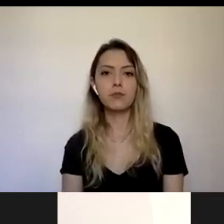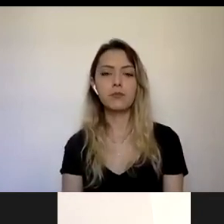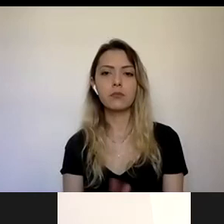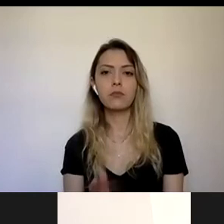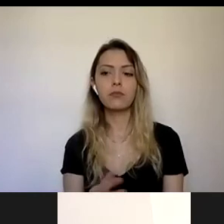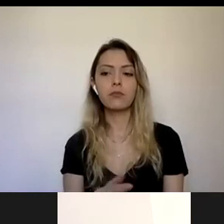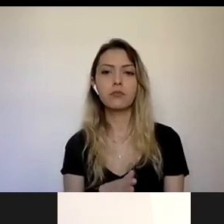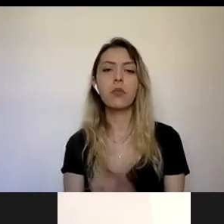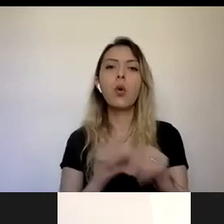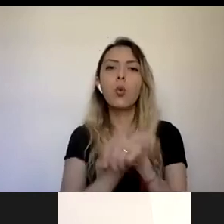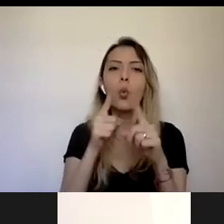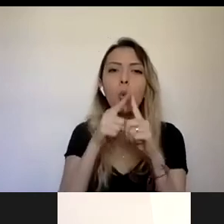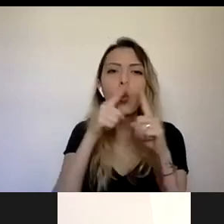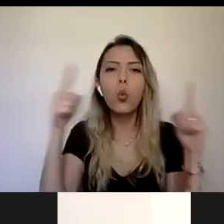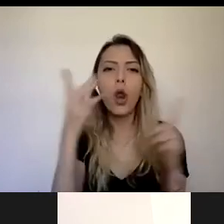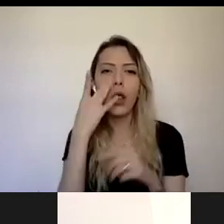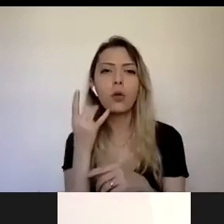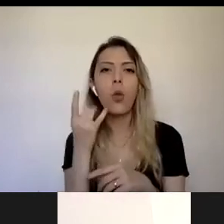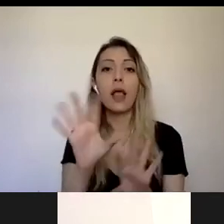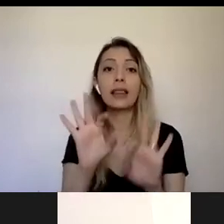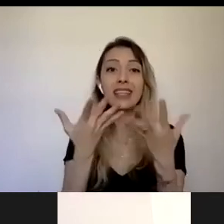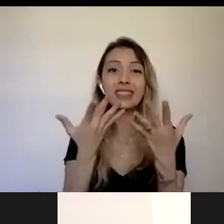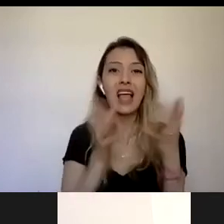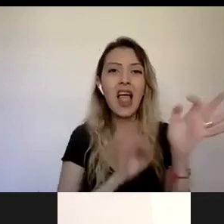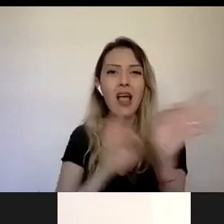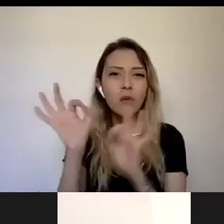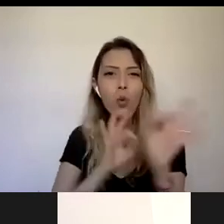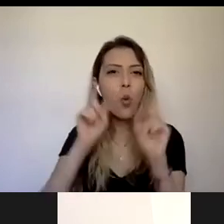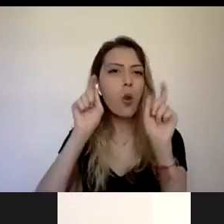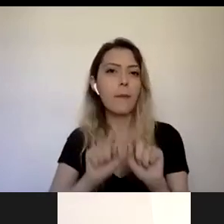Süreç göstergeleri nasıl ölçülebilir? Biraz açar mısın Ada?